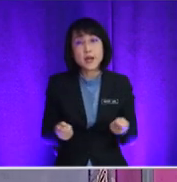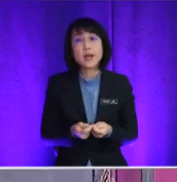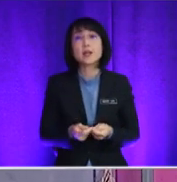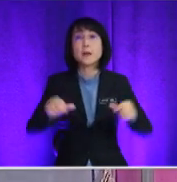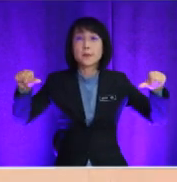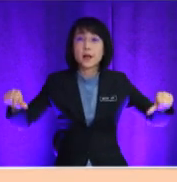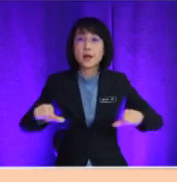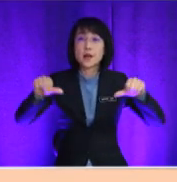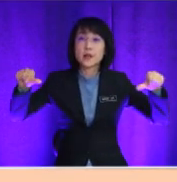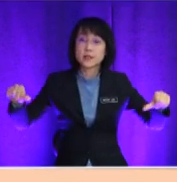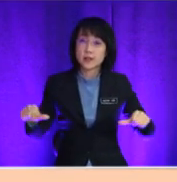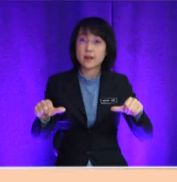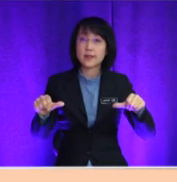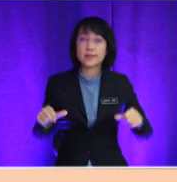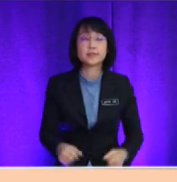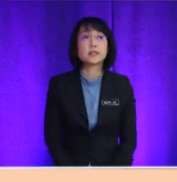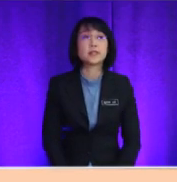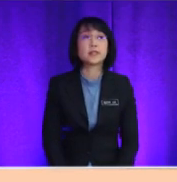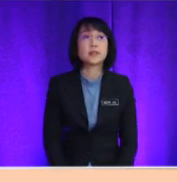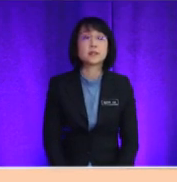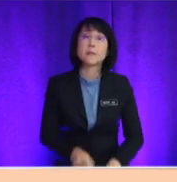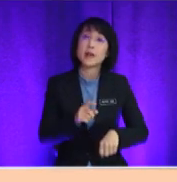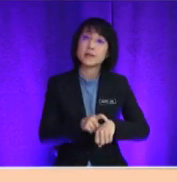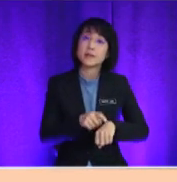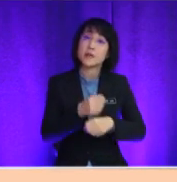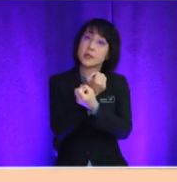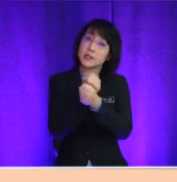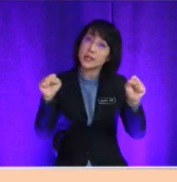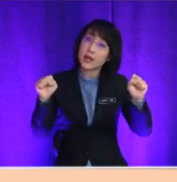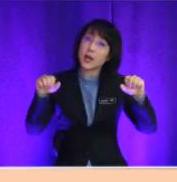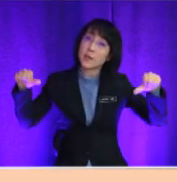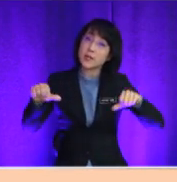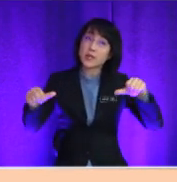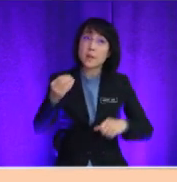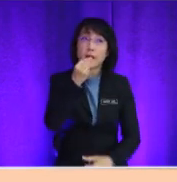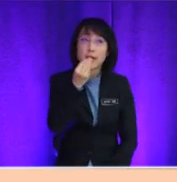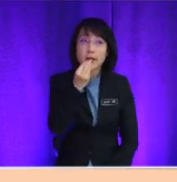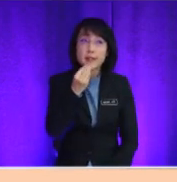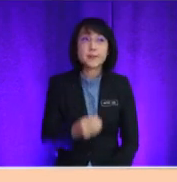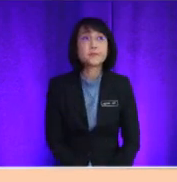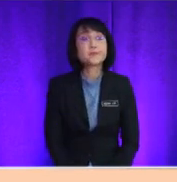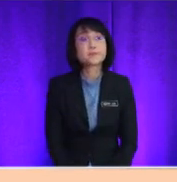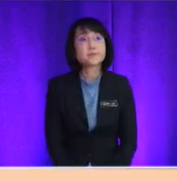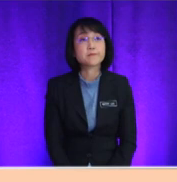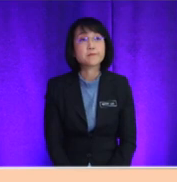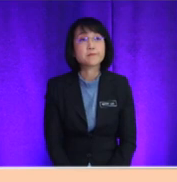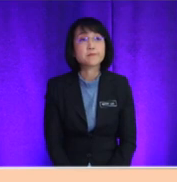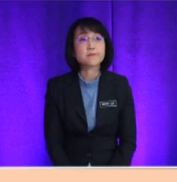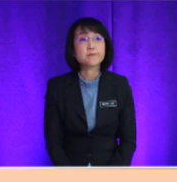yaitu ketika penyediaan makanan dan semua ini berlaku biasanya ke tempat penyediaan makanan